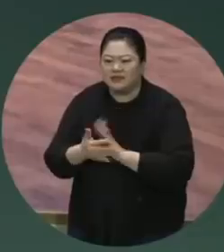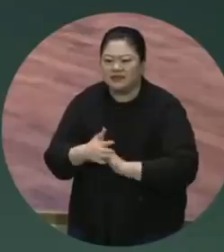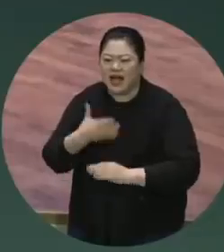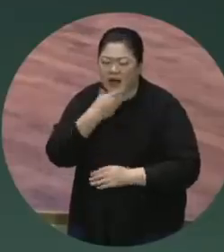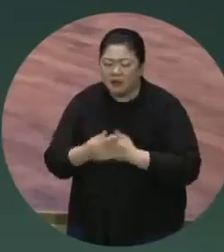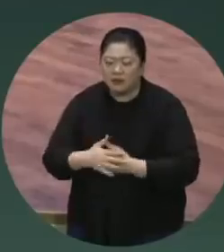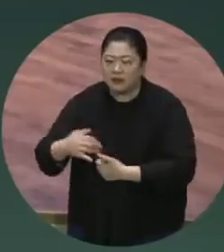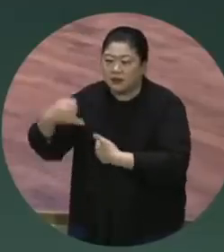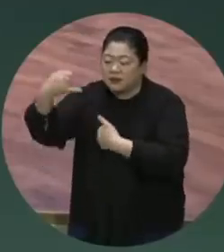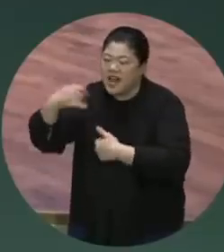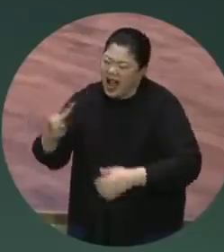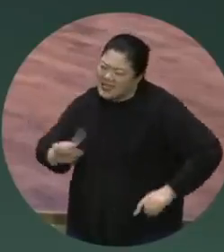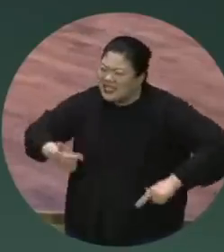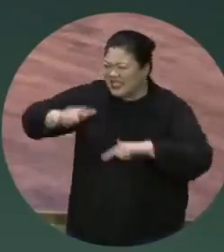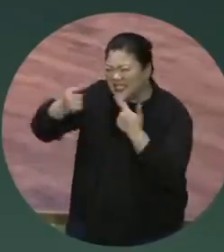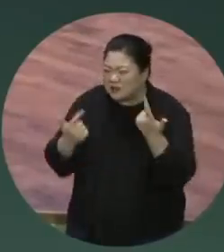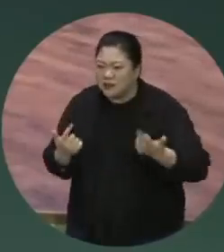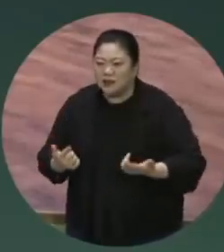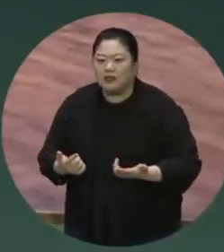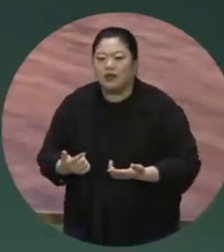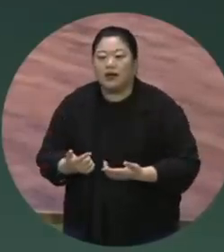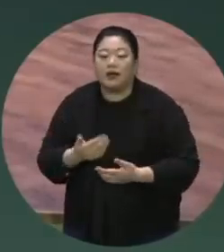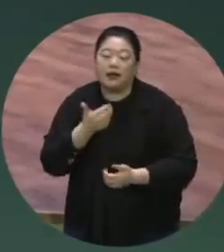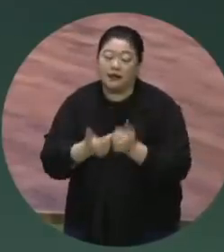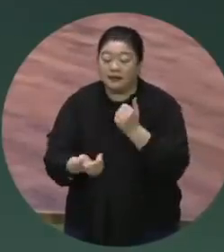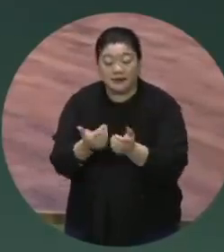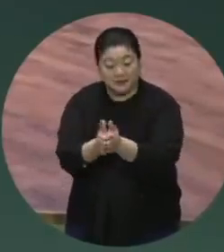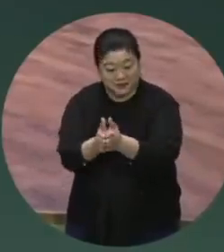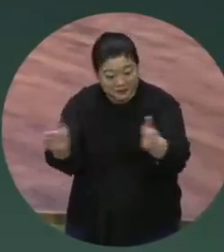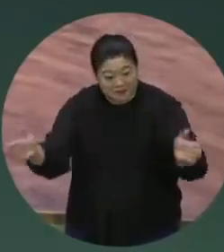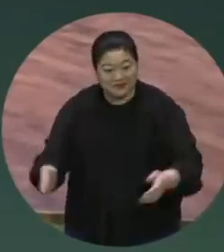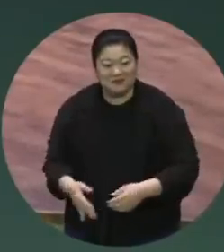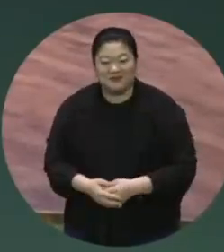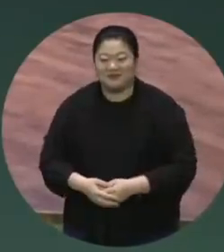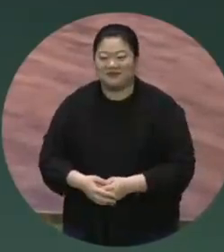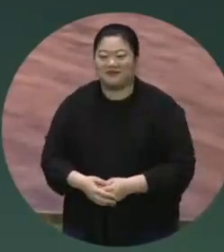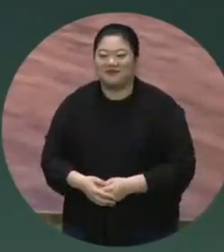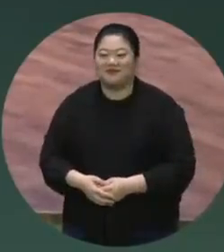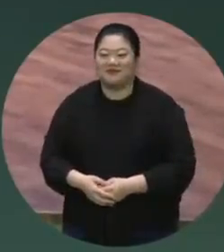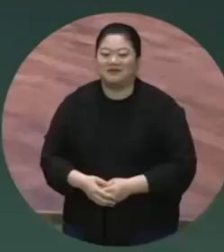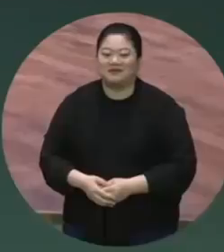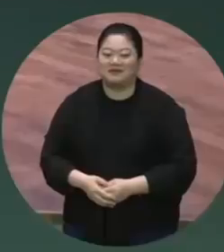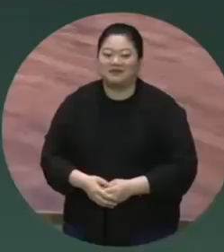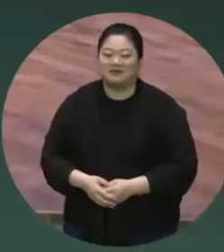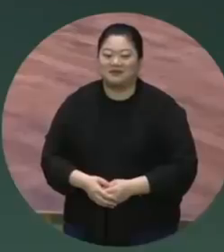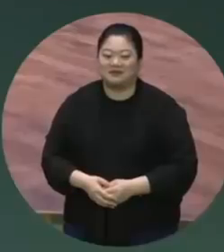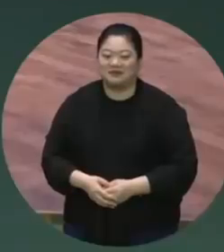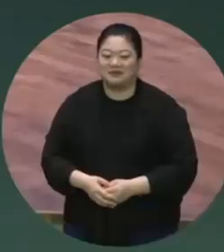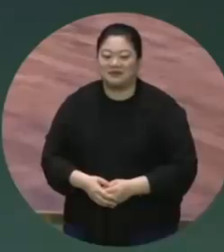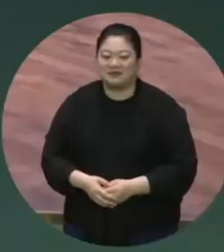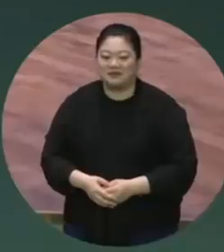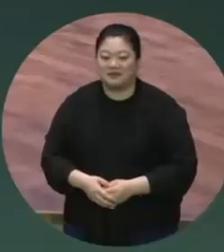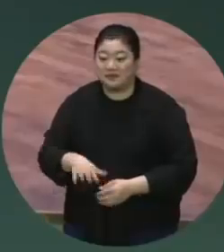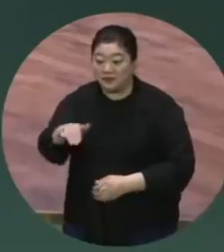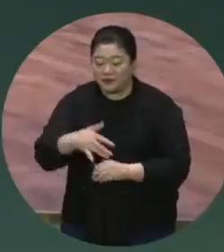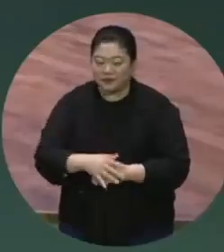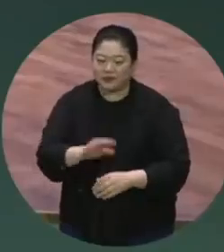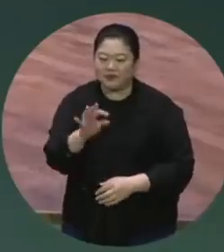아멘. 그래서 이것이 여러분이 살아가는 순서예요.